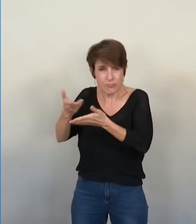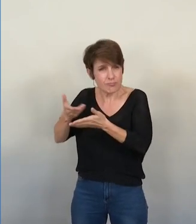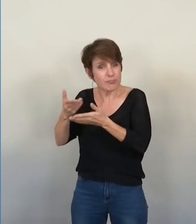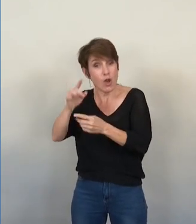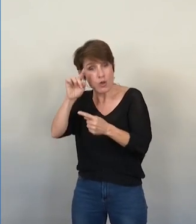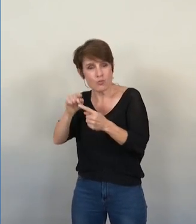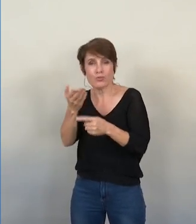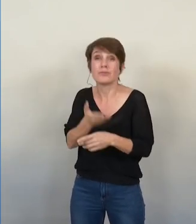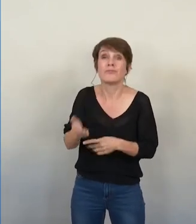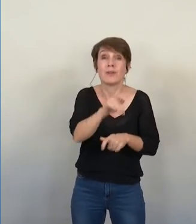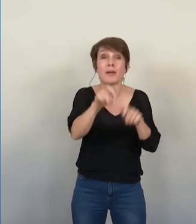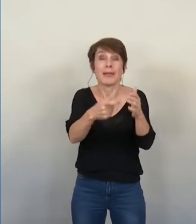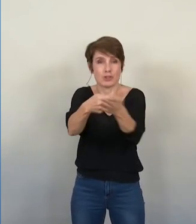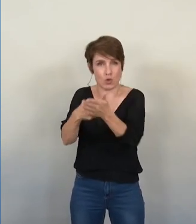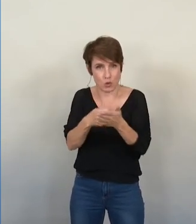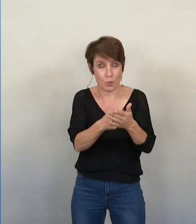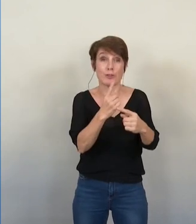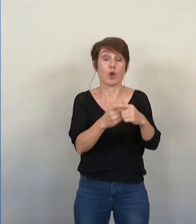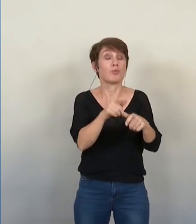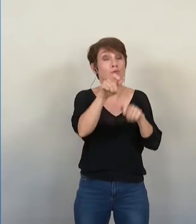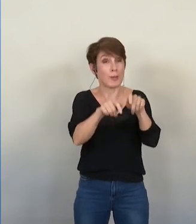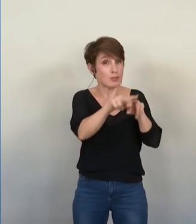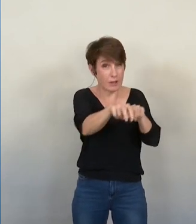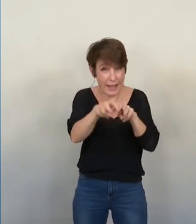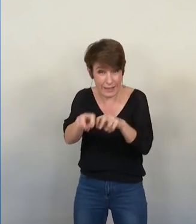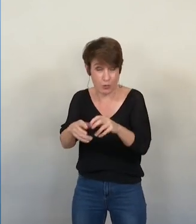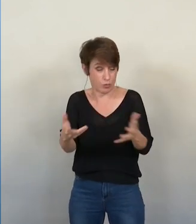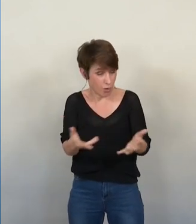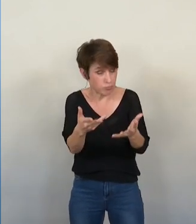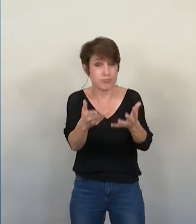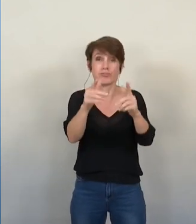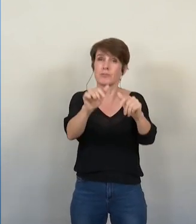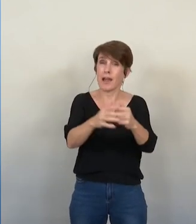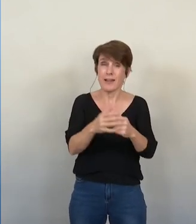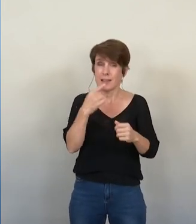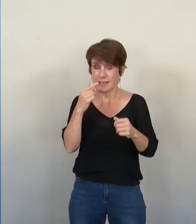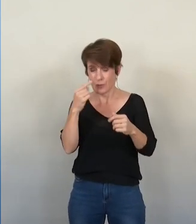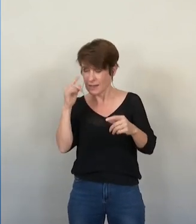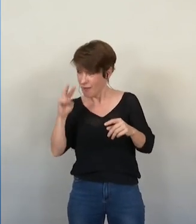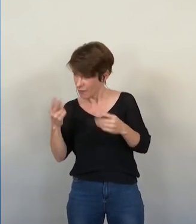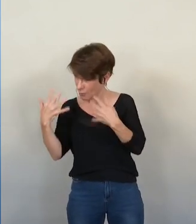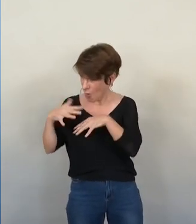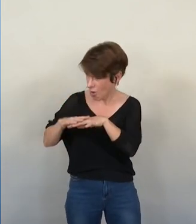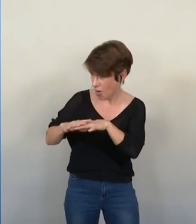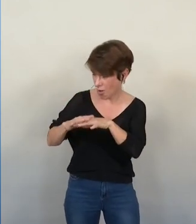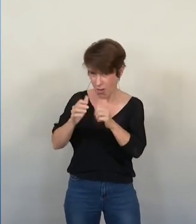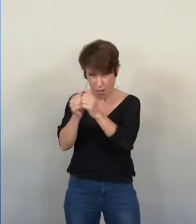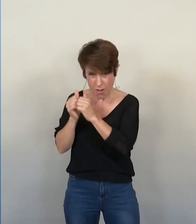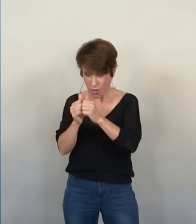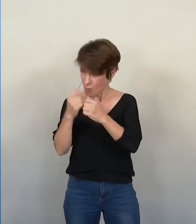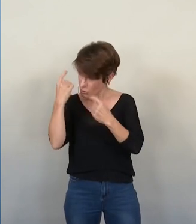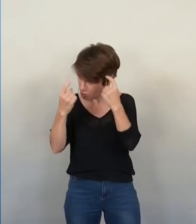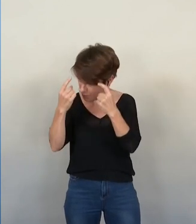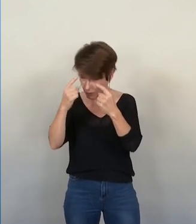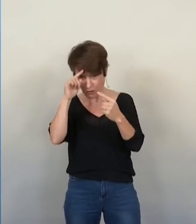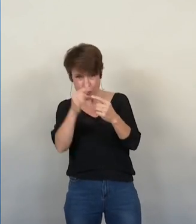consommateurs et des consommatrices mais aussi des producteurs et des productrices des filières de distribution quelque chose qui soit penséent en intelligence avec avec tous ces acteurs et